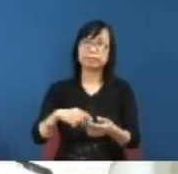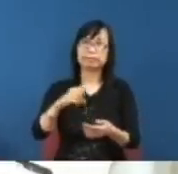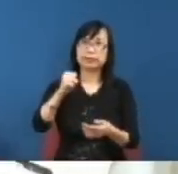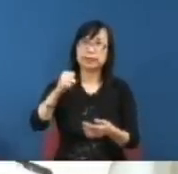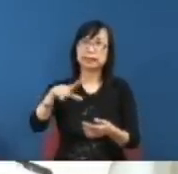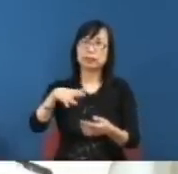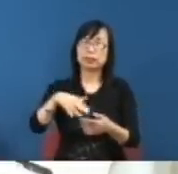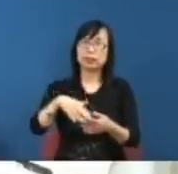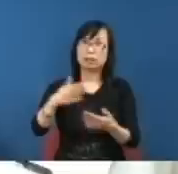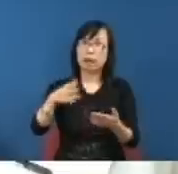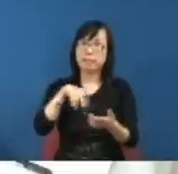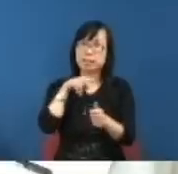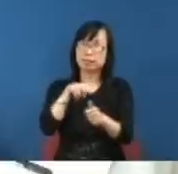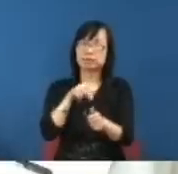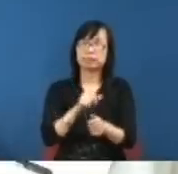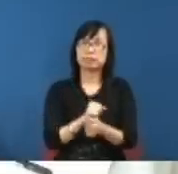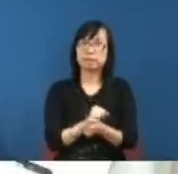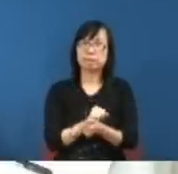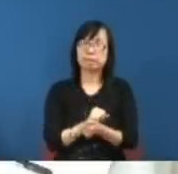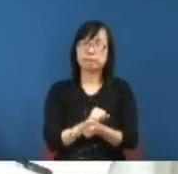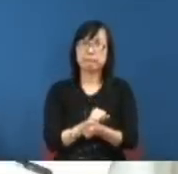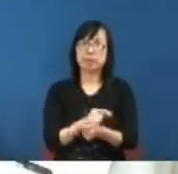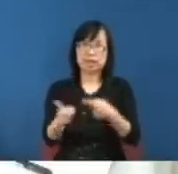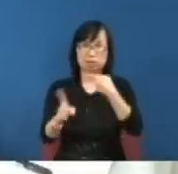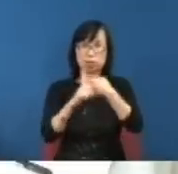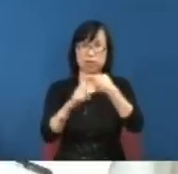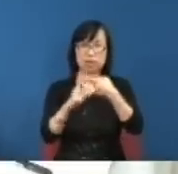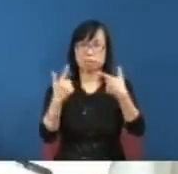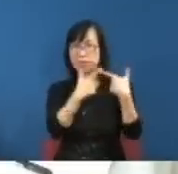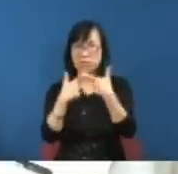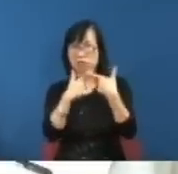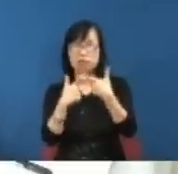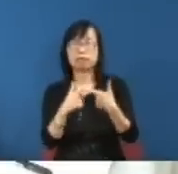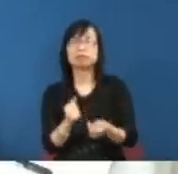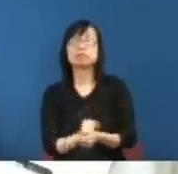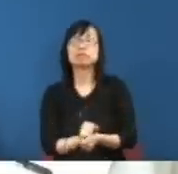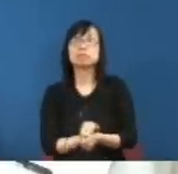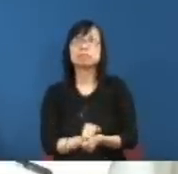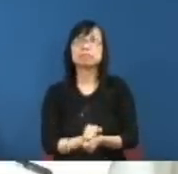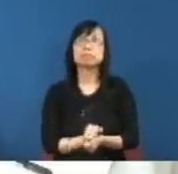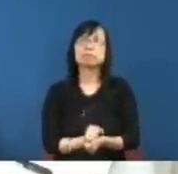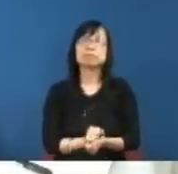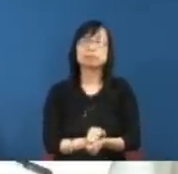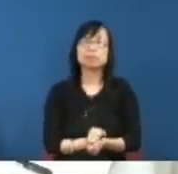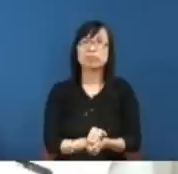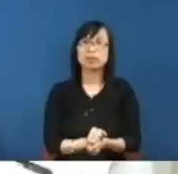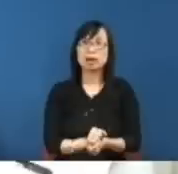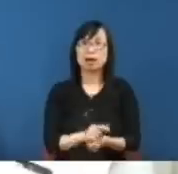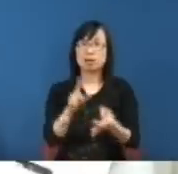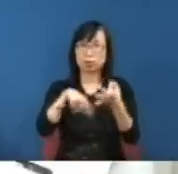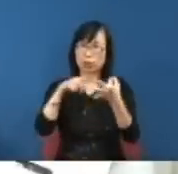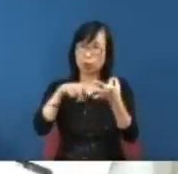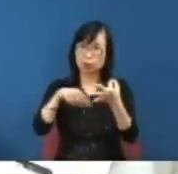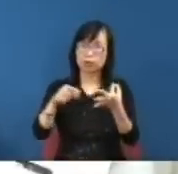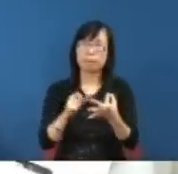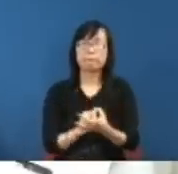約10多年，被指責為一個即係最危險嘅戰爭狂人嘅呢個侯賽恩。佢就資助侯賽